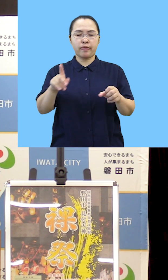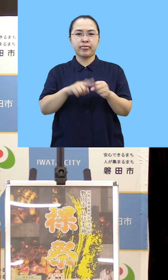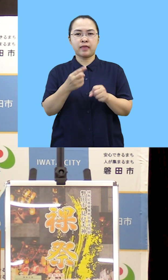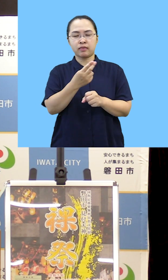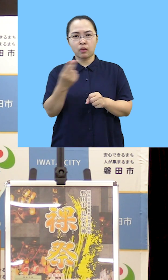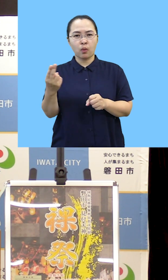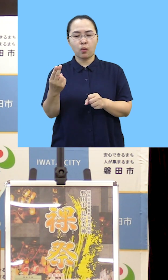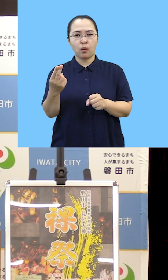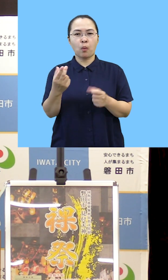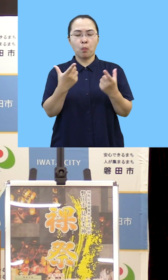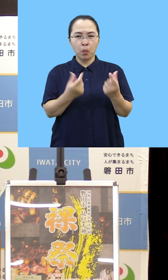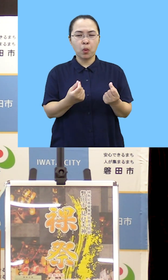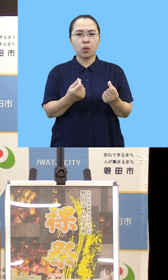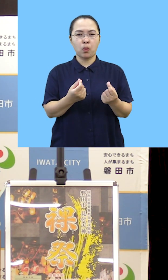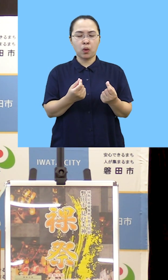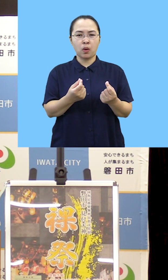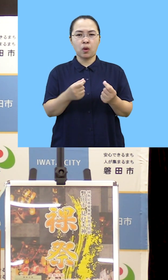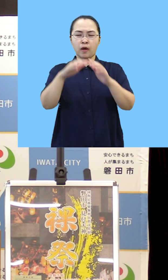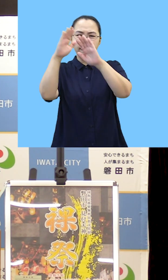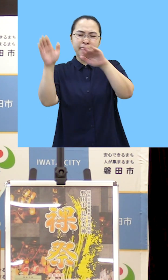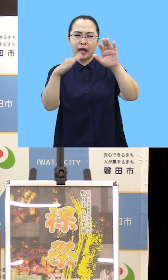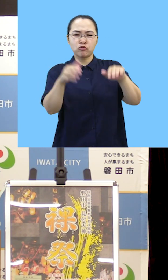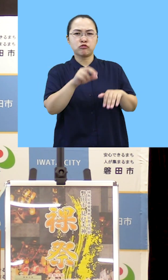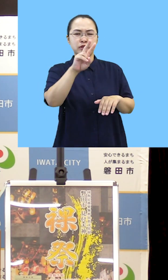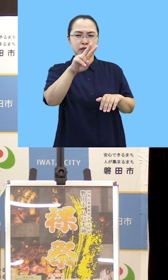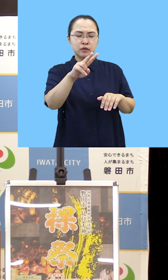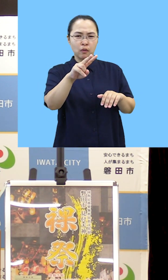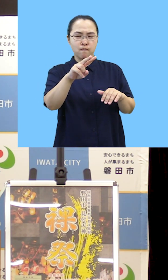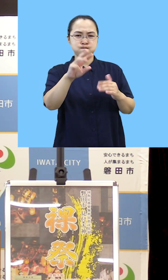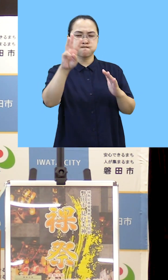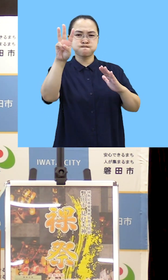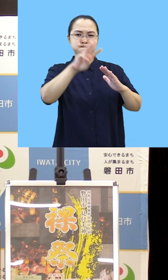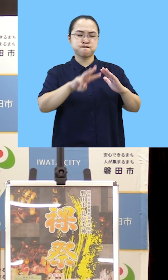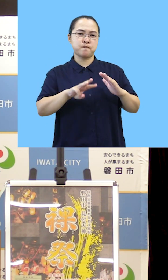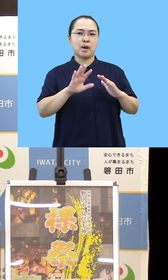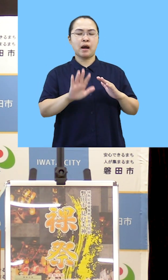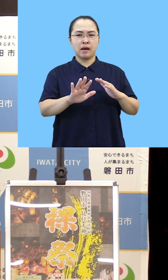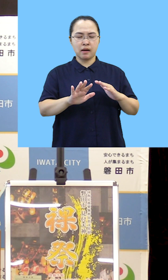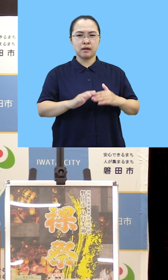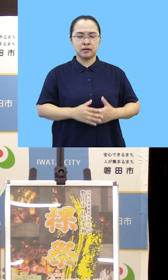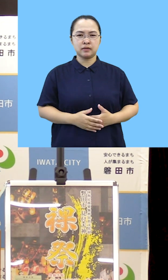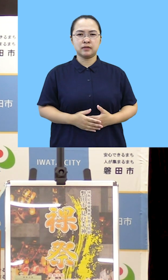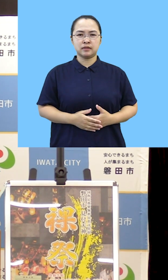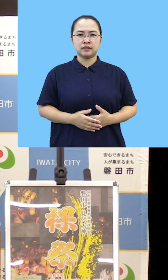度もすでに台風2号による被災がありまして、